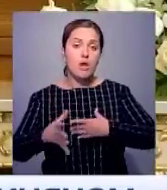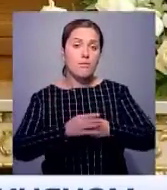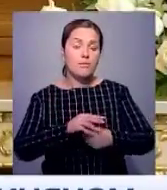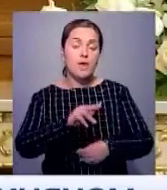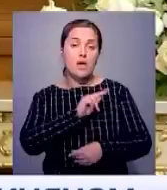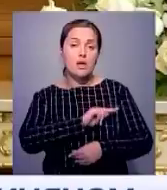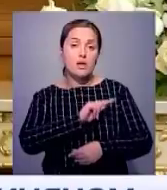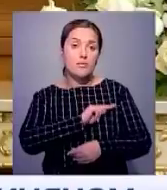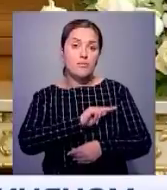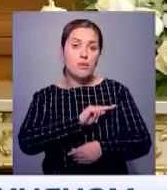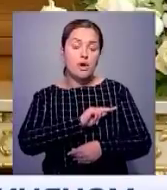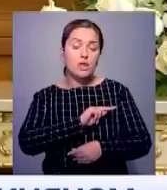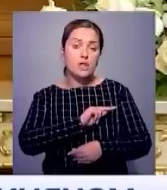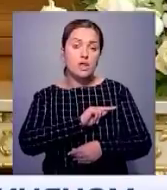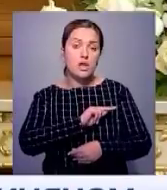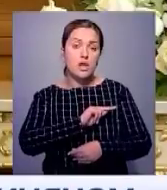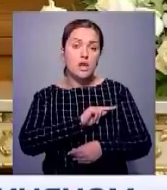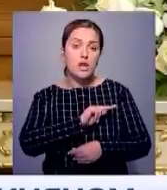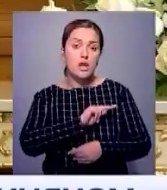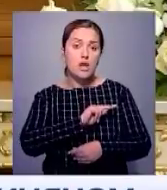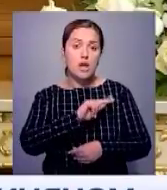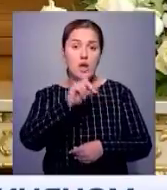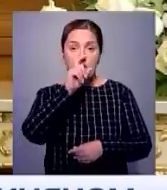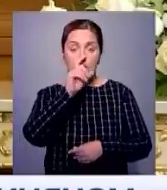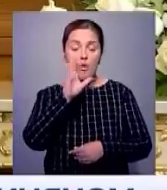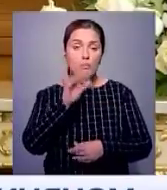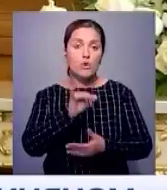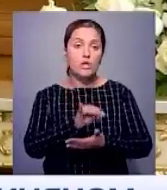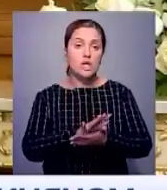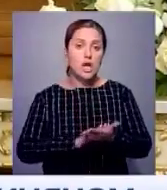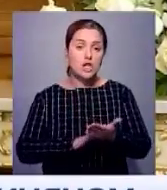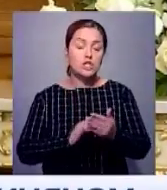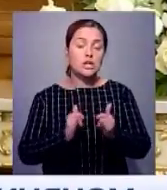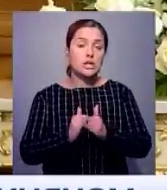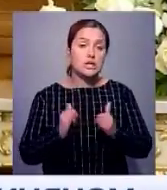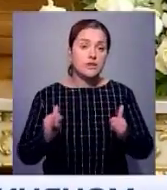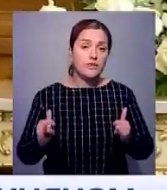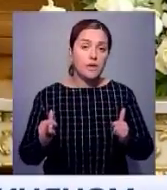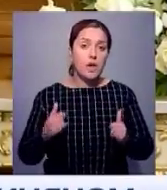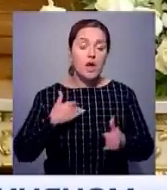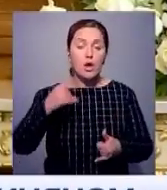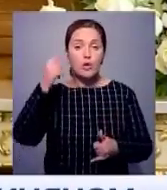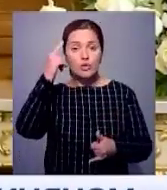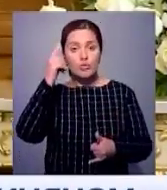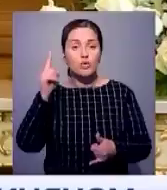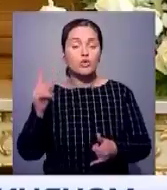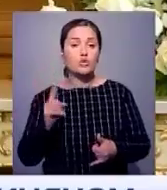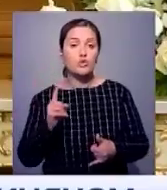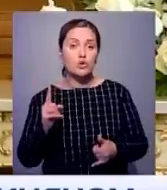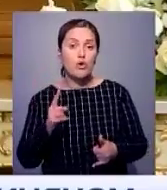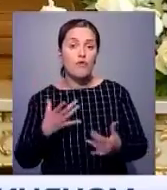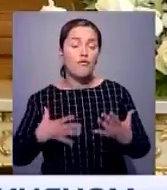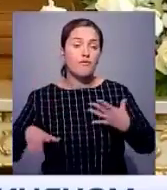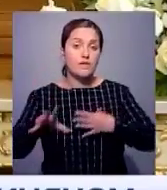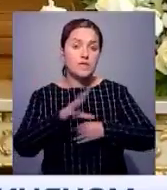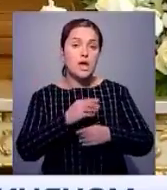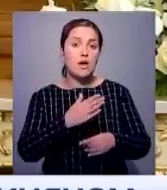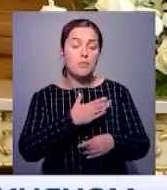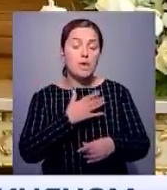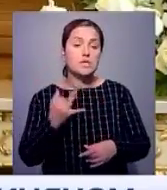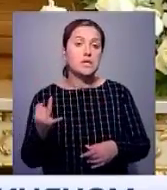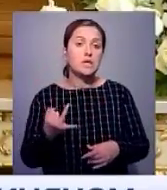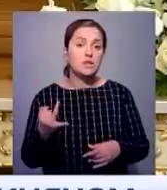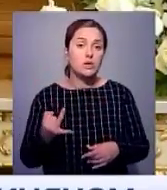наши отношения хорошо будут дальше развиваться. И я думаю, что все мы